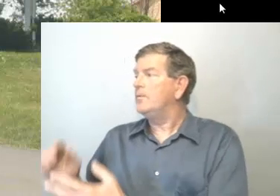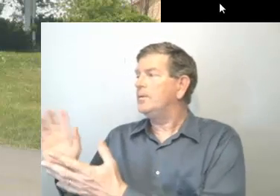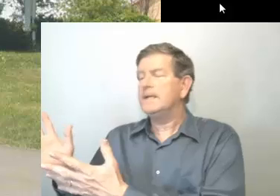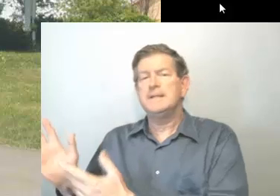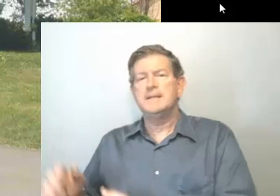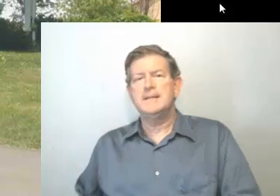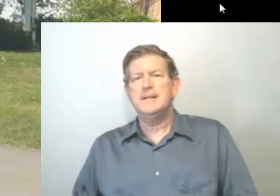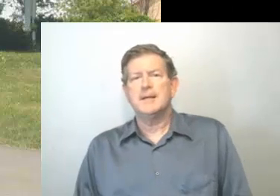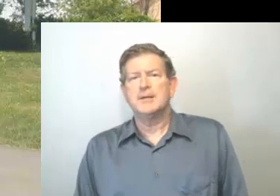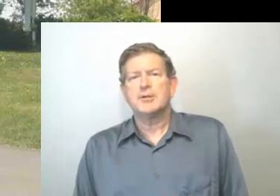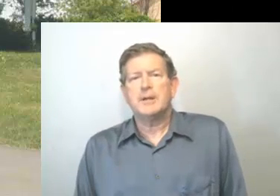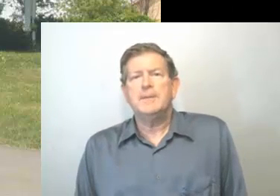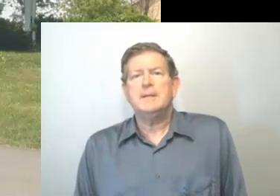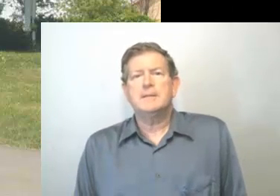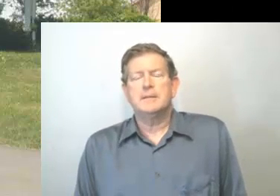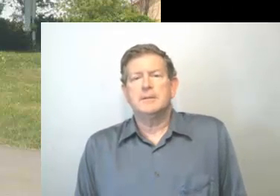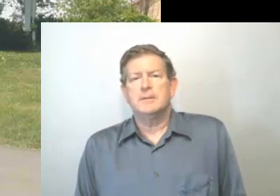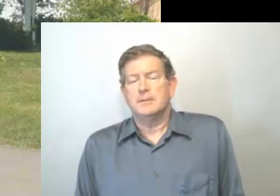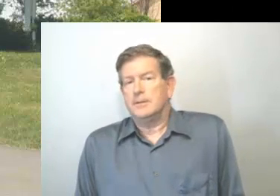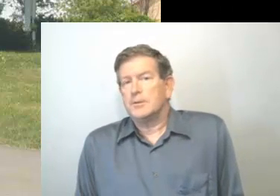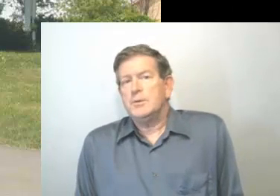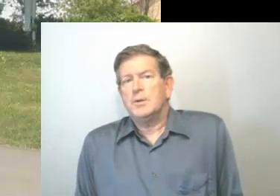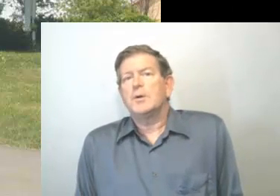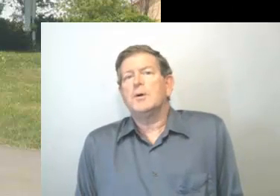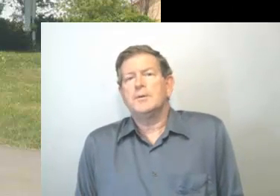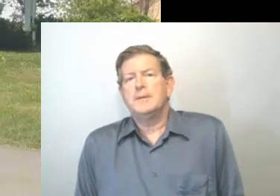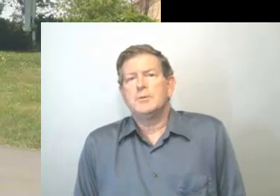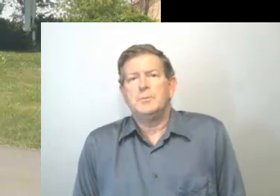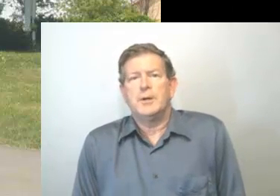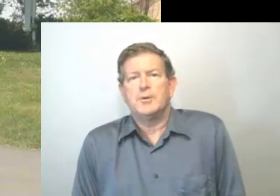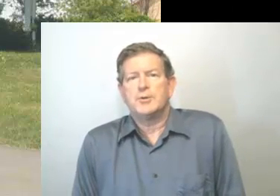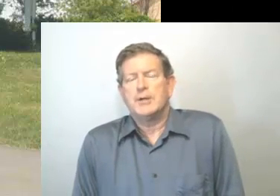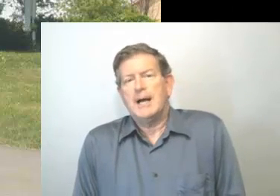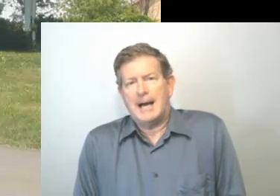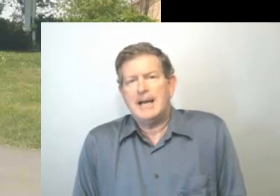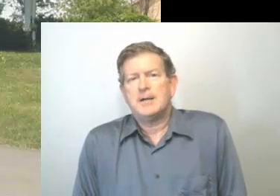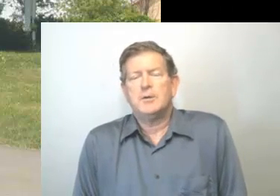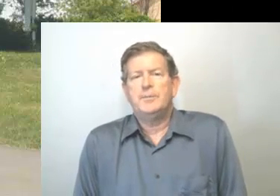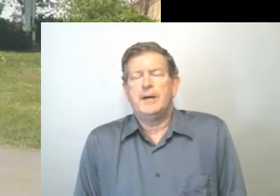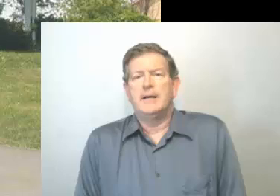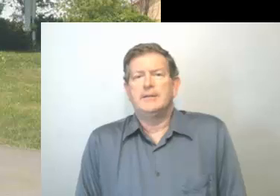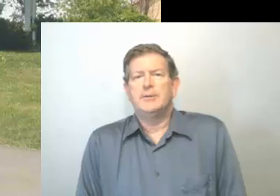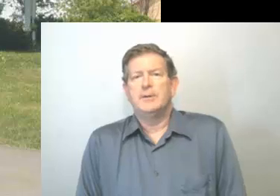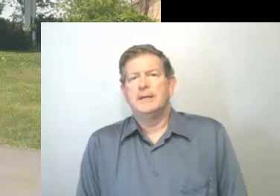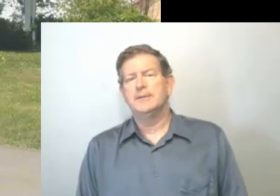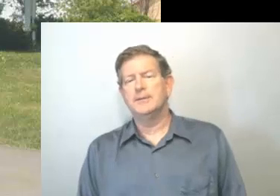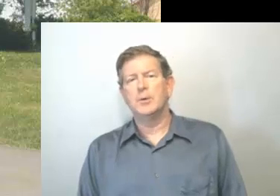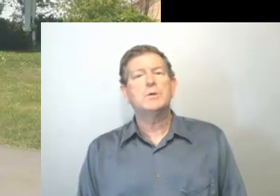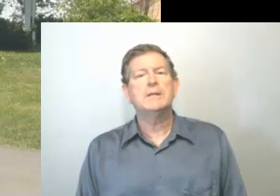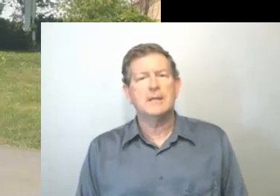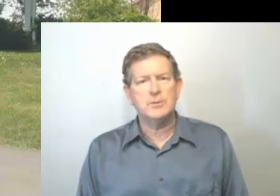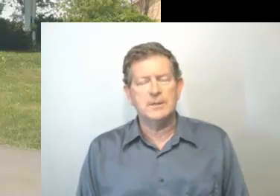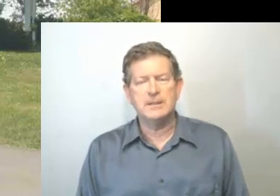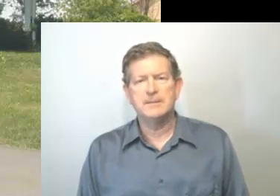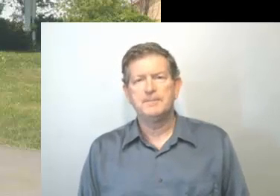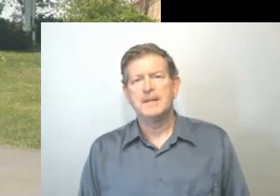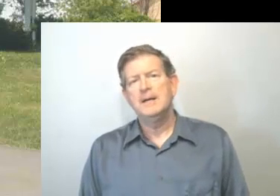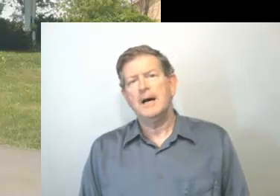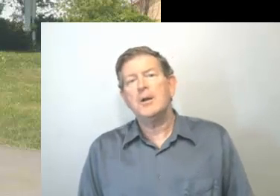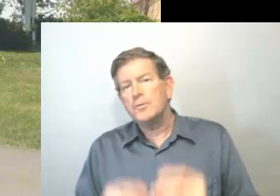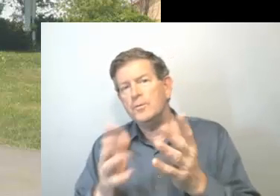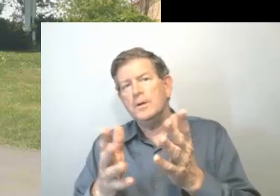Donc, comme vous voyez ici, j'habite dans une grande maison blanche à la campagne aux